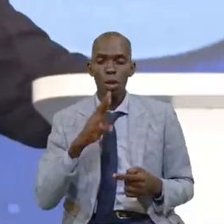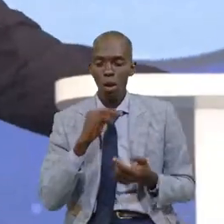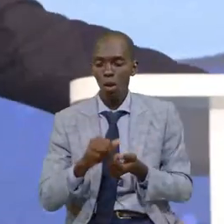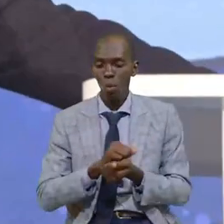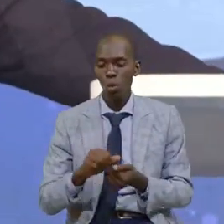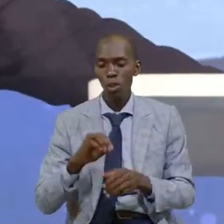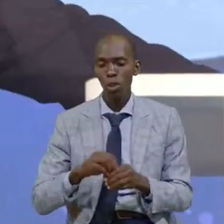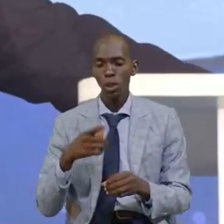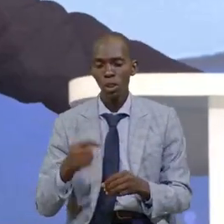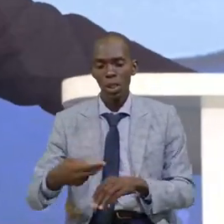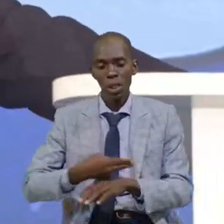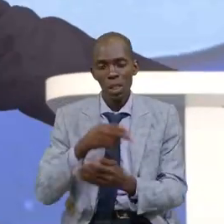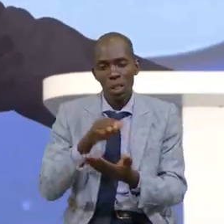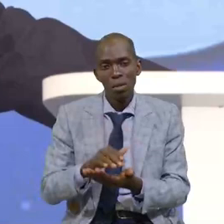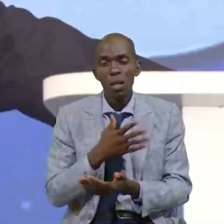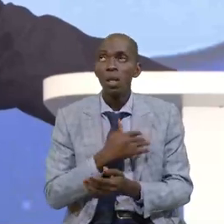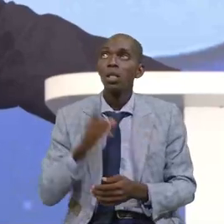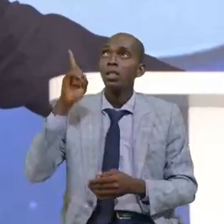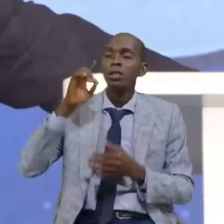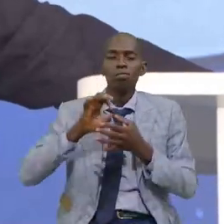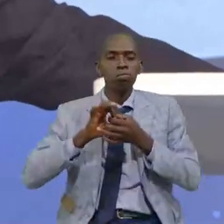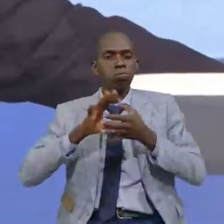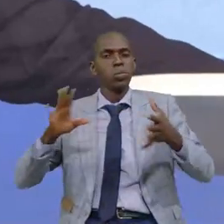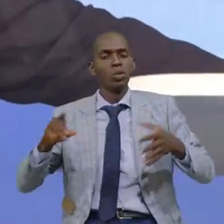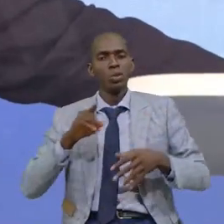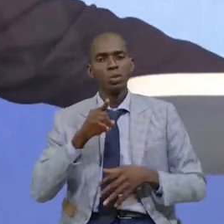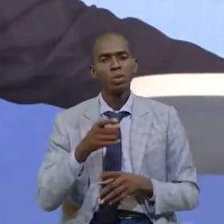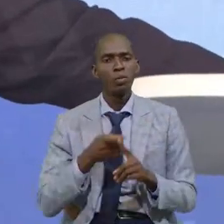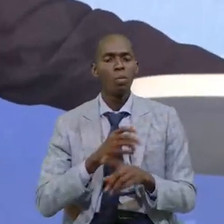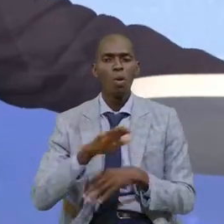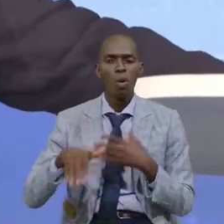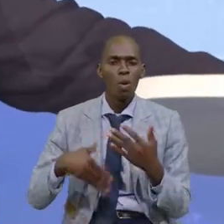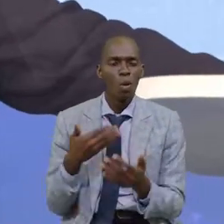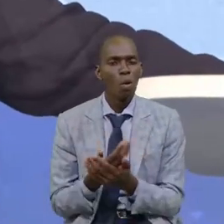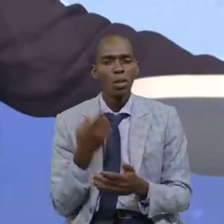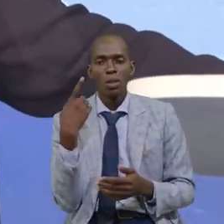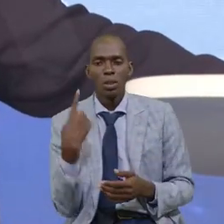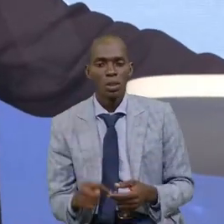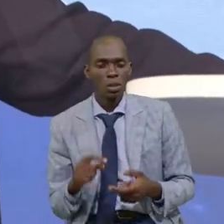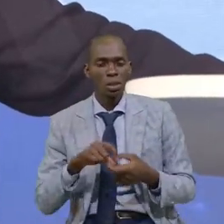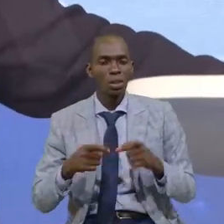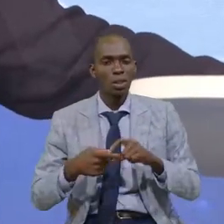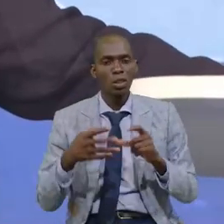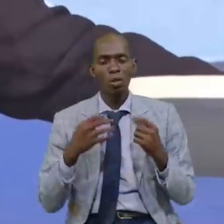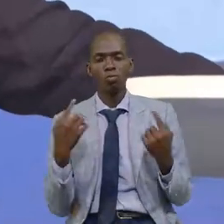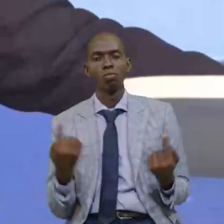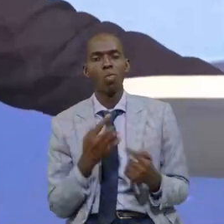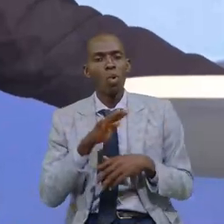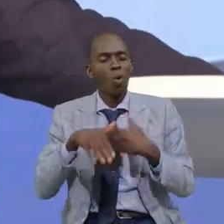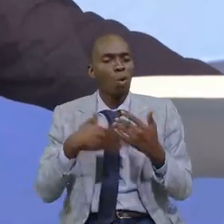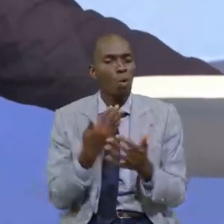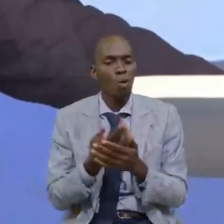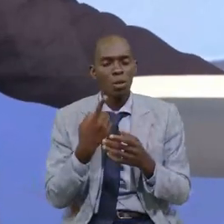sang de l'agneau, et il te délie de toutes les chaînes du péché, toutes